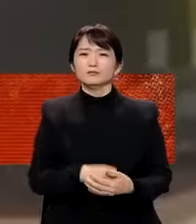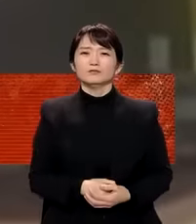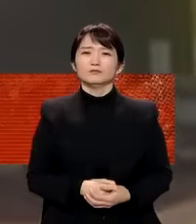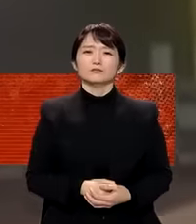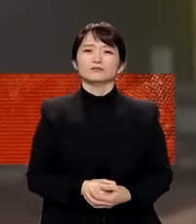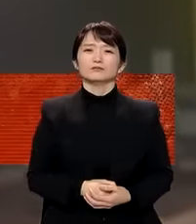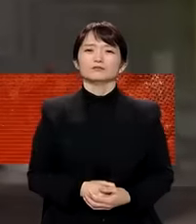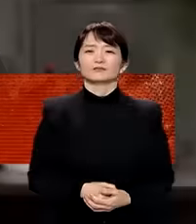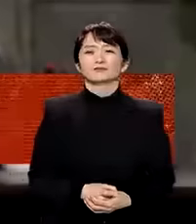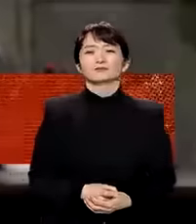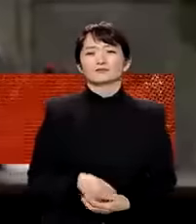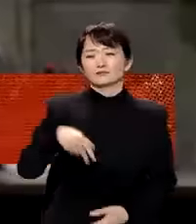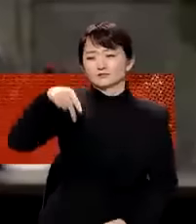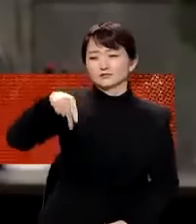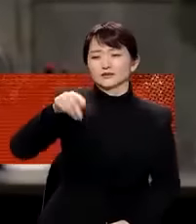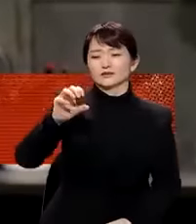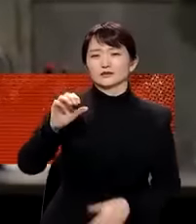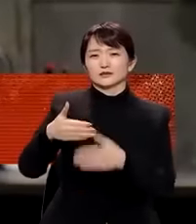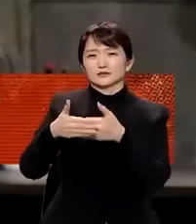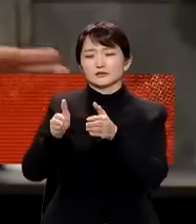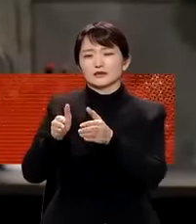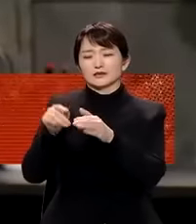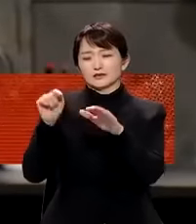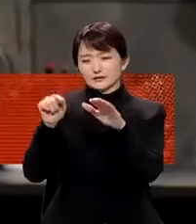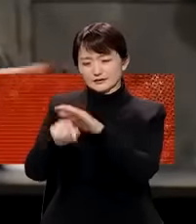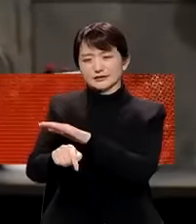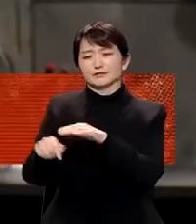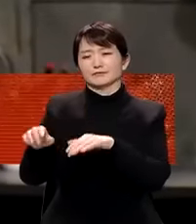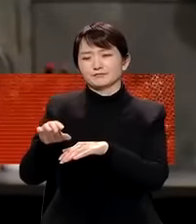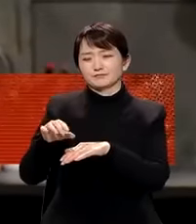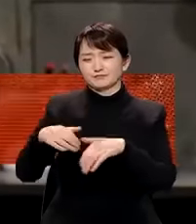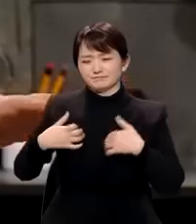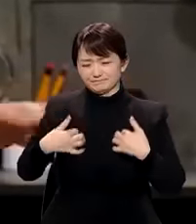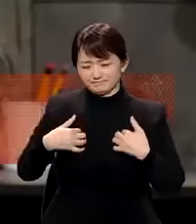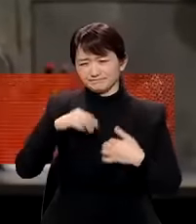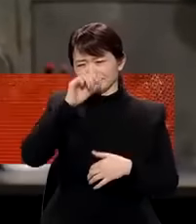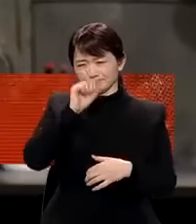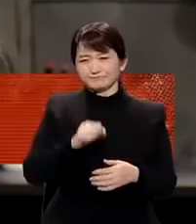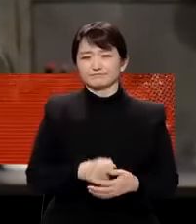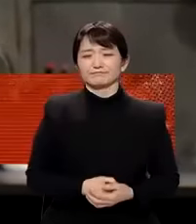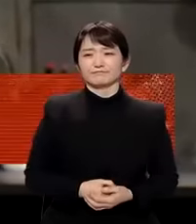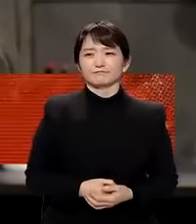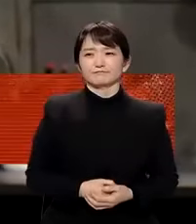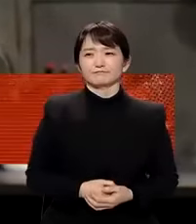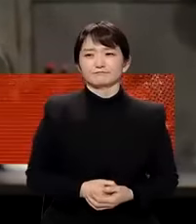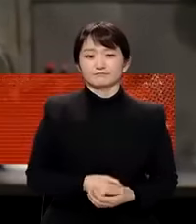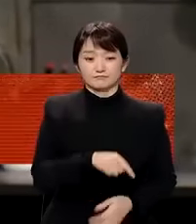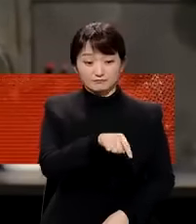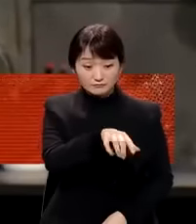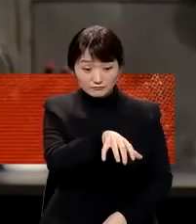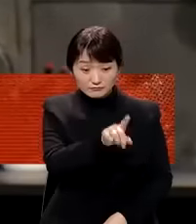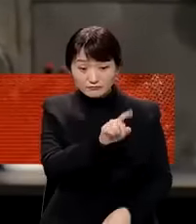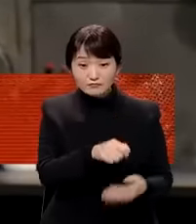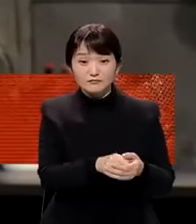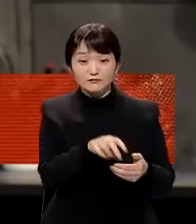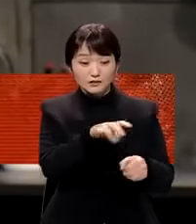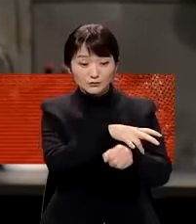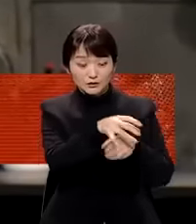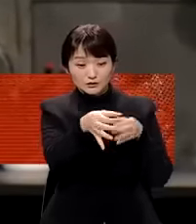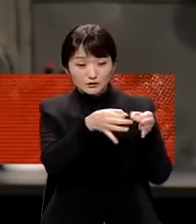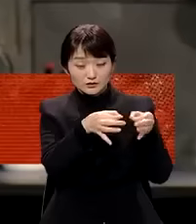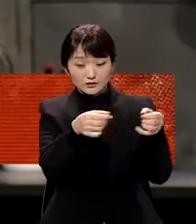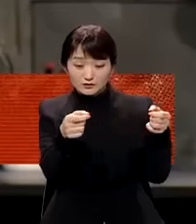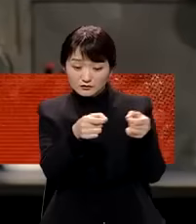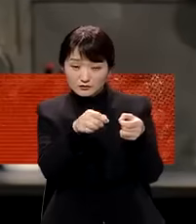있습니다 그런데 가서 하면 되죠 PC 방에 아 뭐 동네에 많잖아요 저기 어디냐 편의점이 그고 저